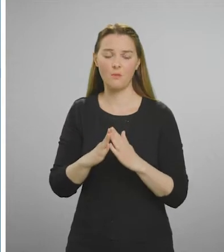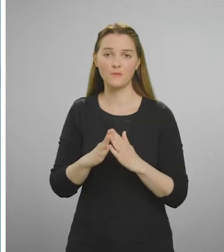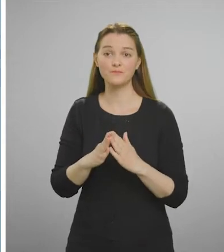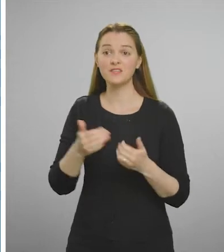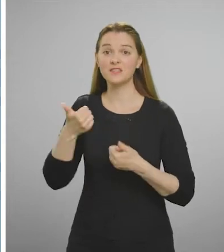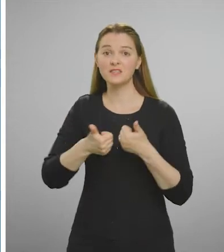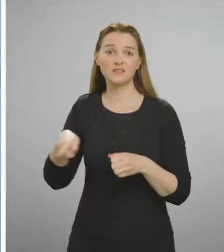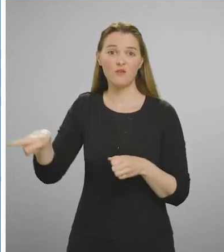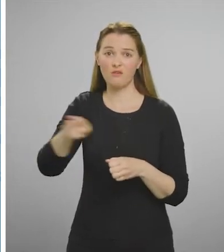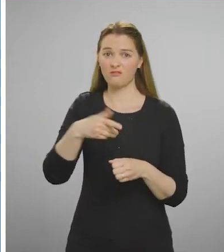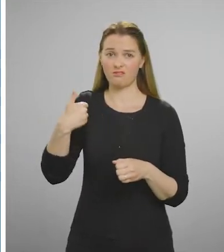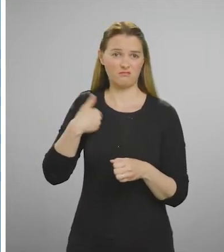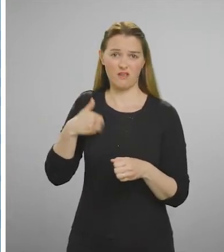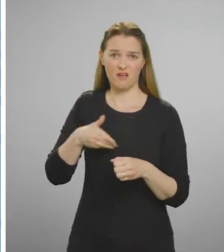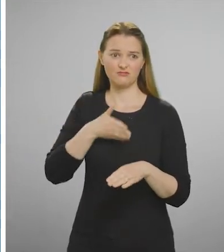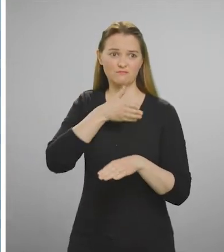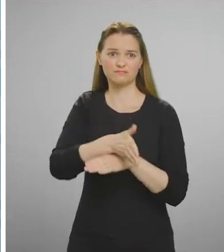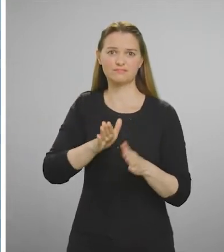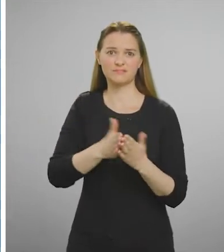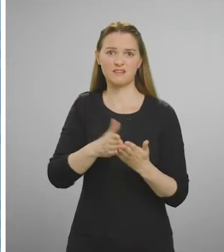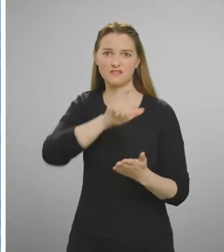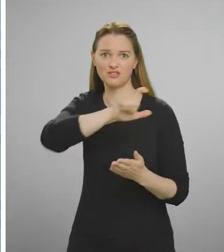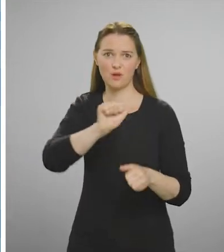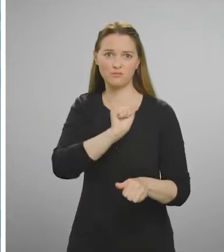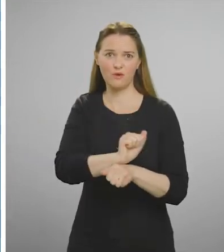kućanstva bili kod kuće. Ili pak nisu željeli